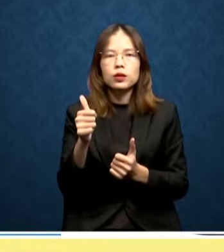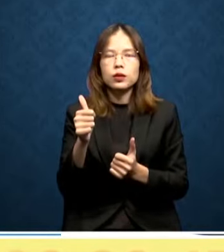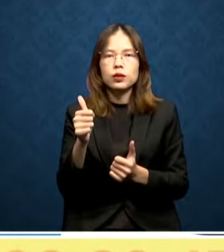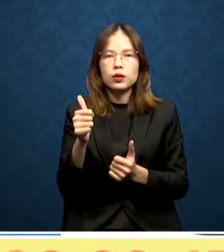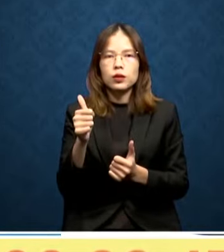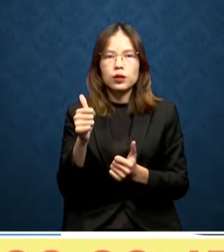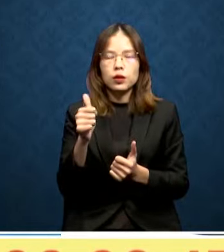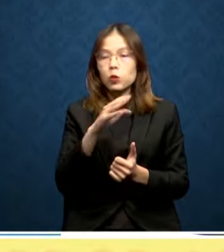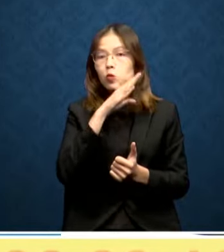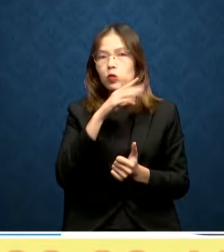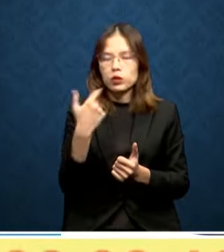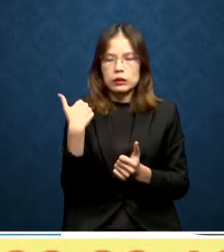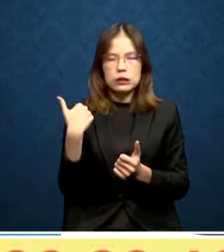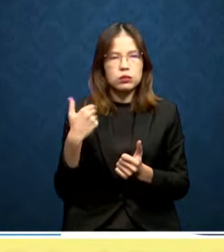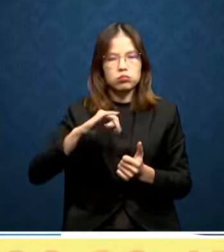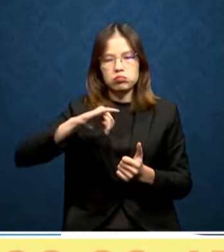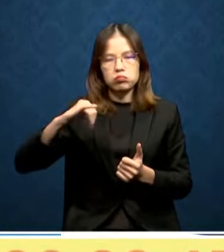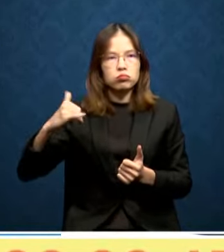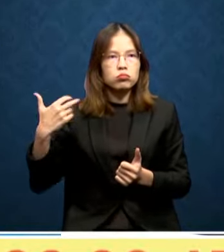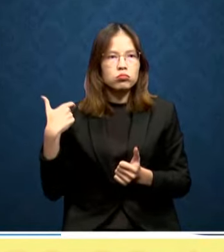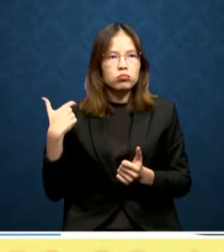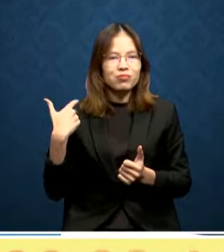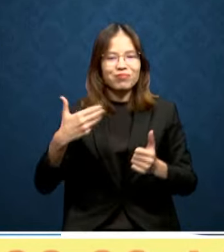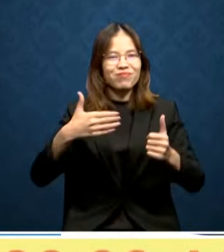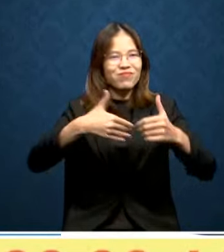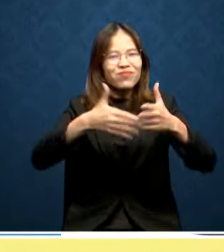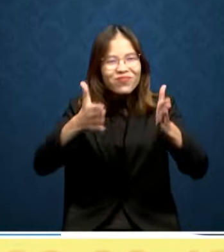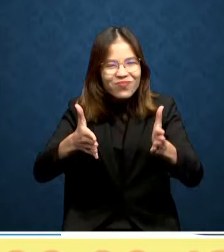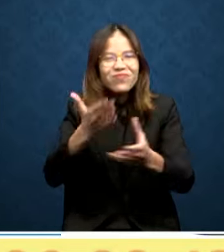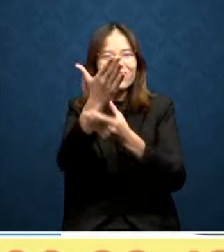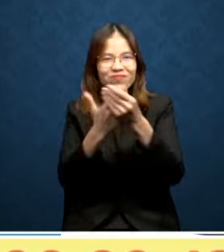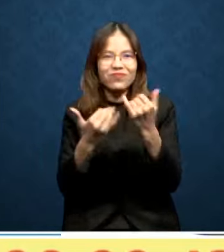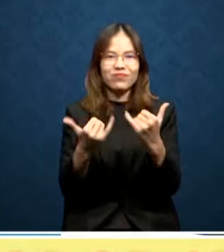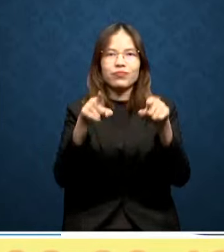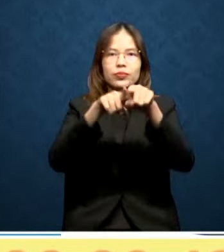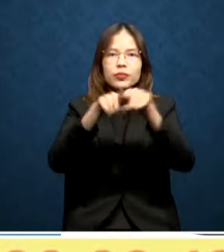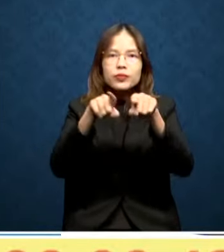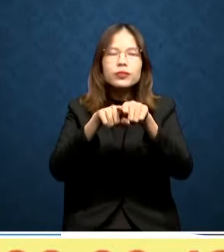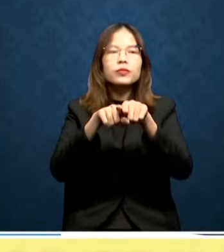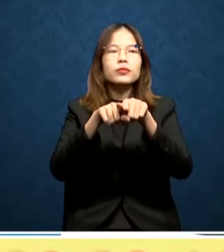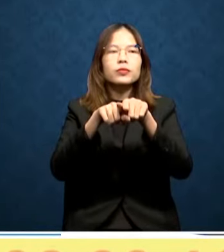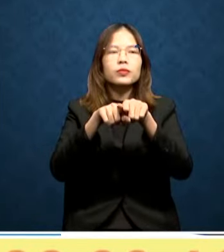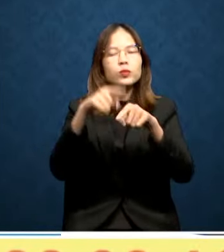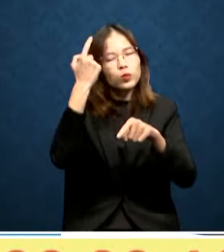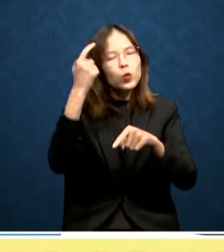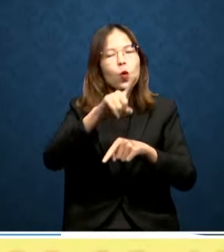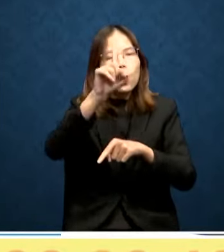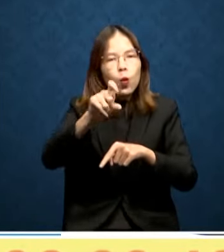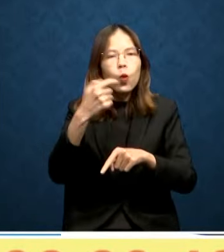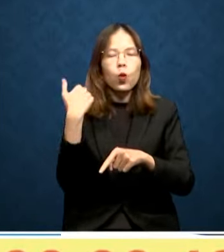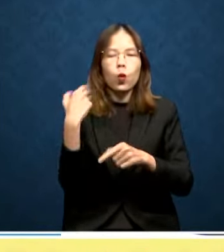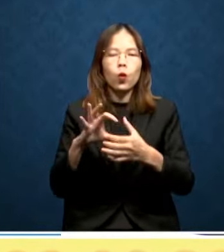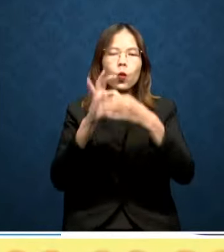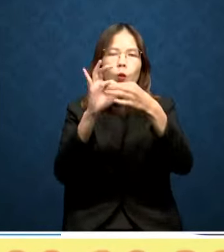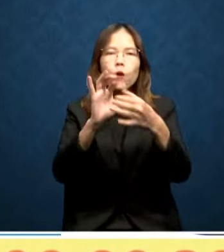งามและก็อาจจะมาถึงห้องอาหารที่รัฐสภานี้ด้วยดิฉันมีความกังวลค่ะ